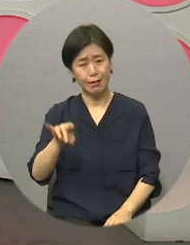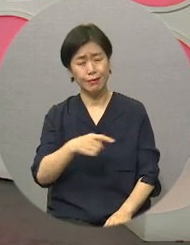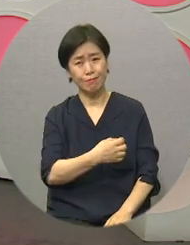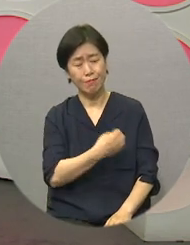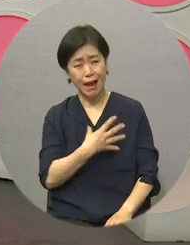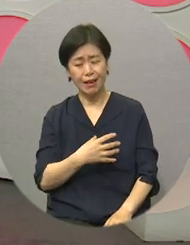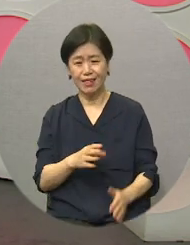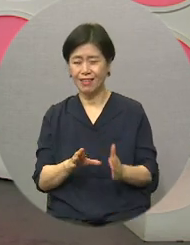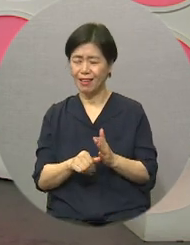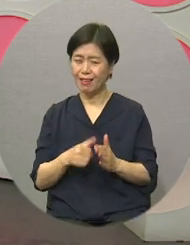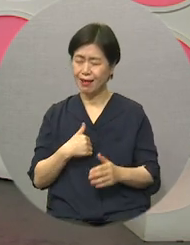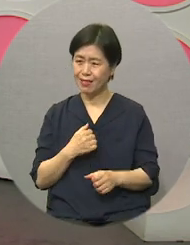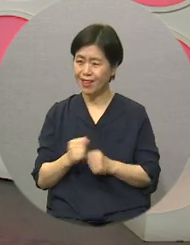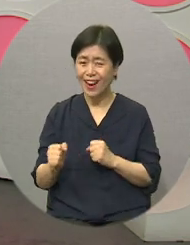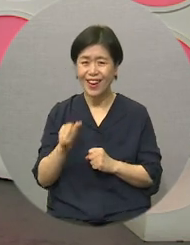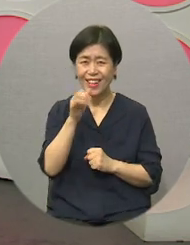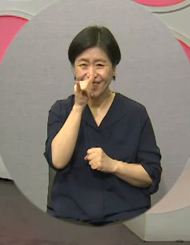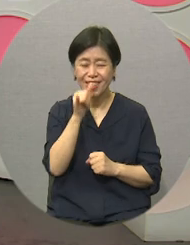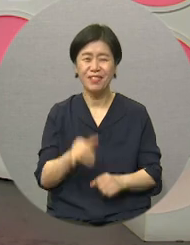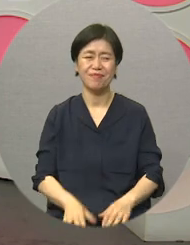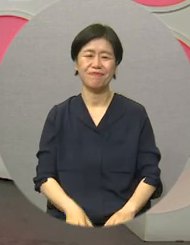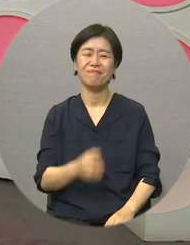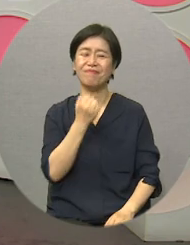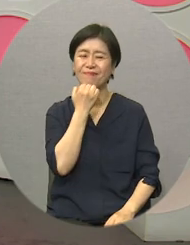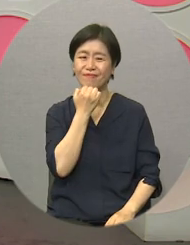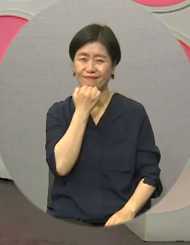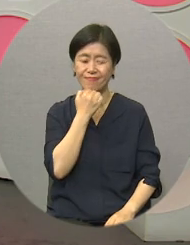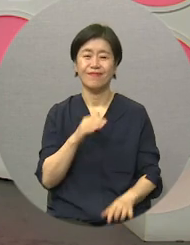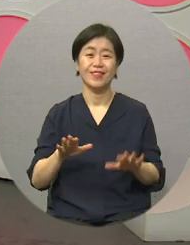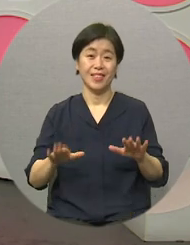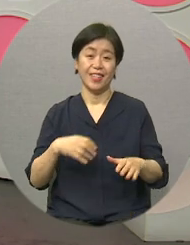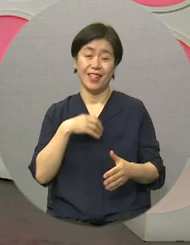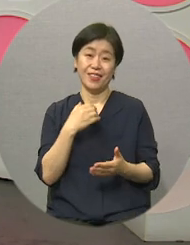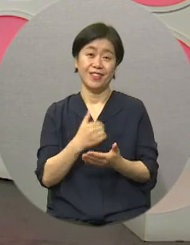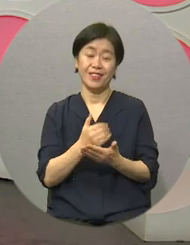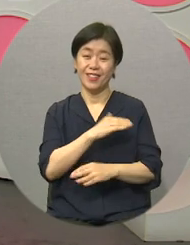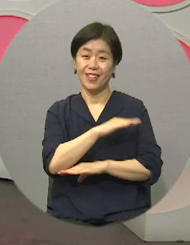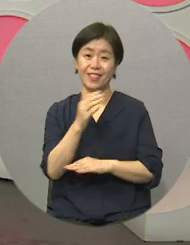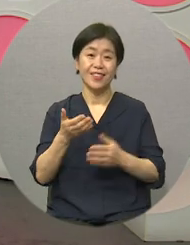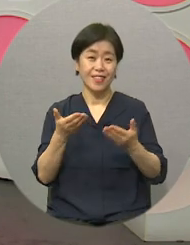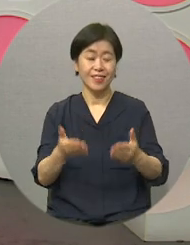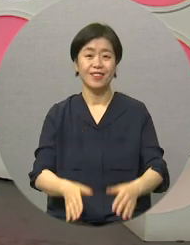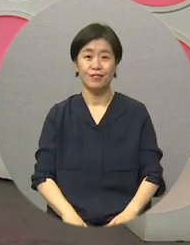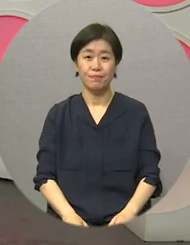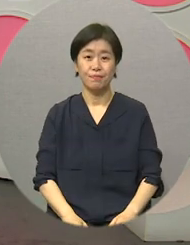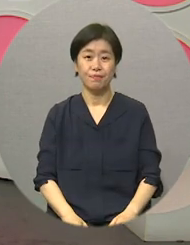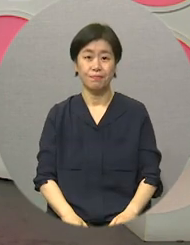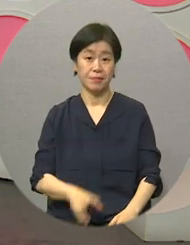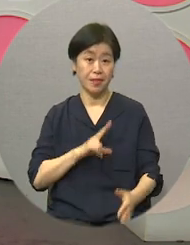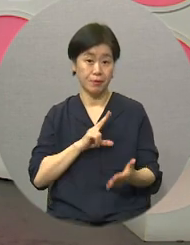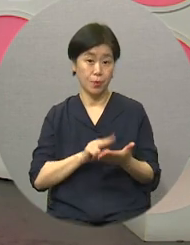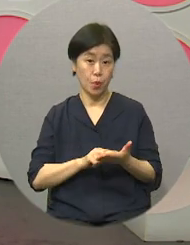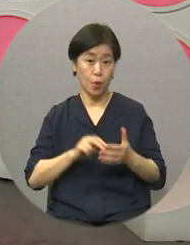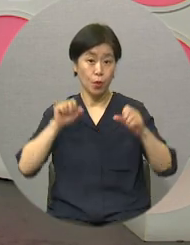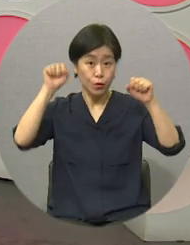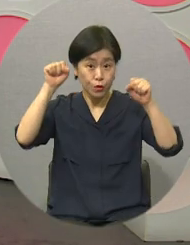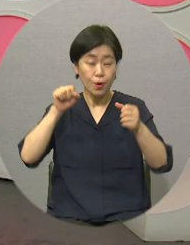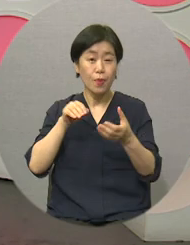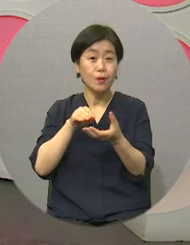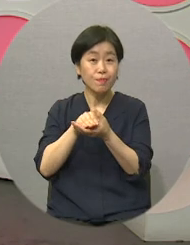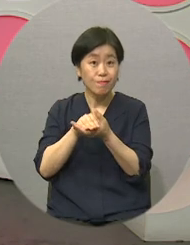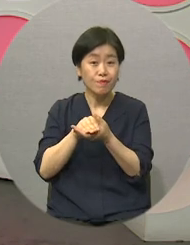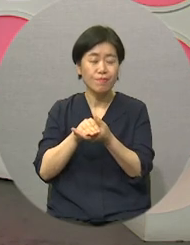깜짝깜짝 놀랐는데 예 단이 감동 사연 하나 들려 드리겠습니다네 운동화를 신는